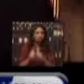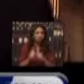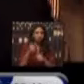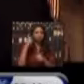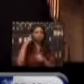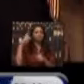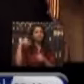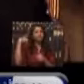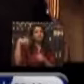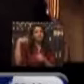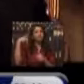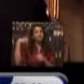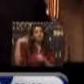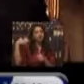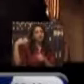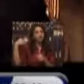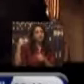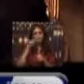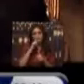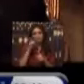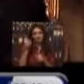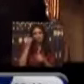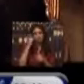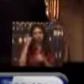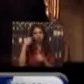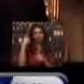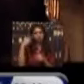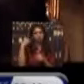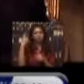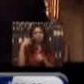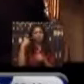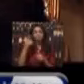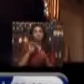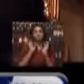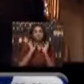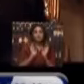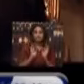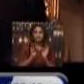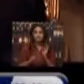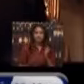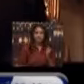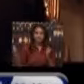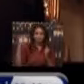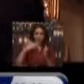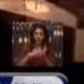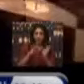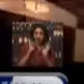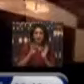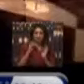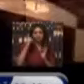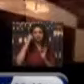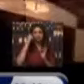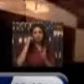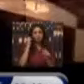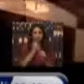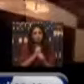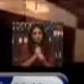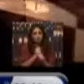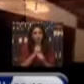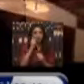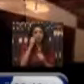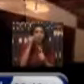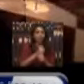وحسيت اني يعني لازم اخد، وصلت المرحله يا يمشي شمال يمشي يمين،